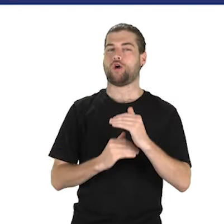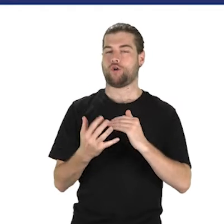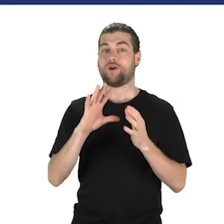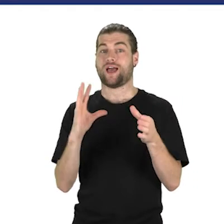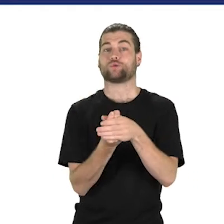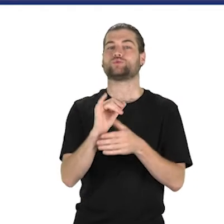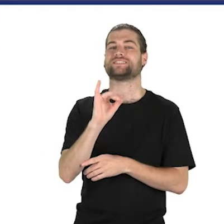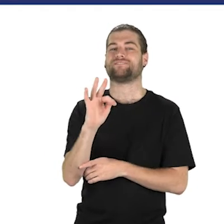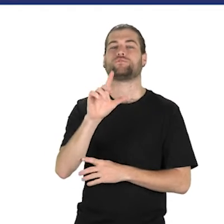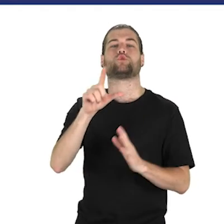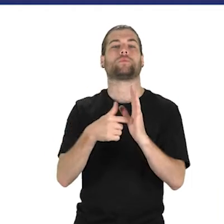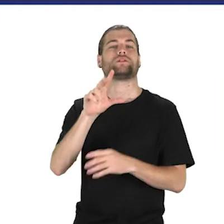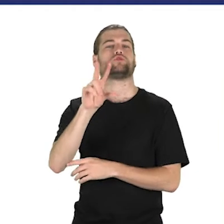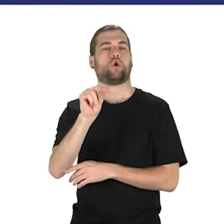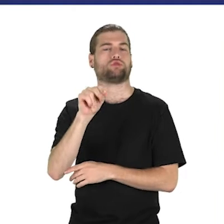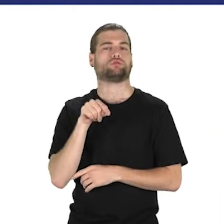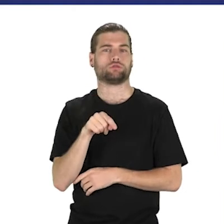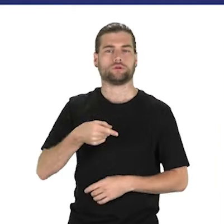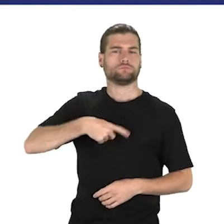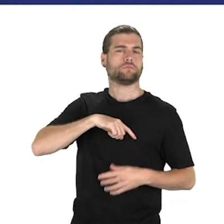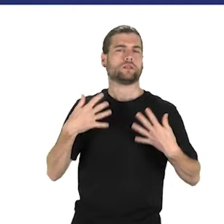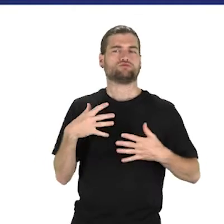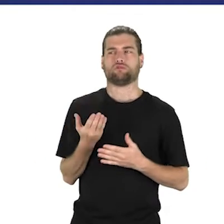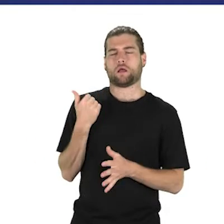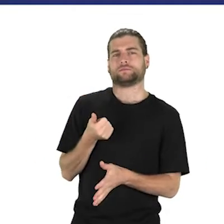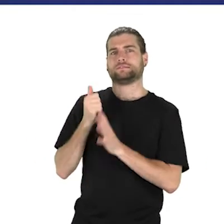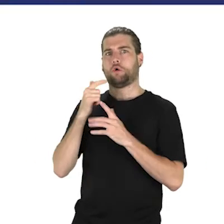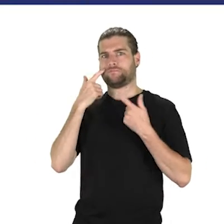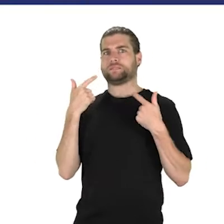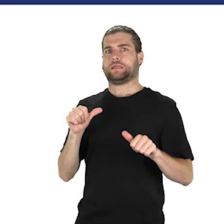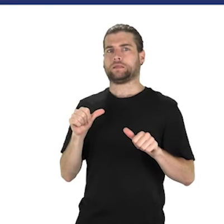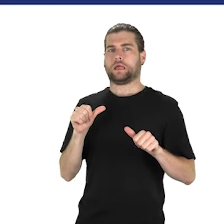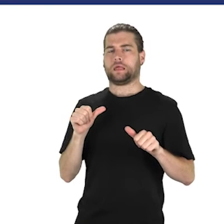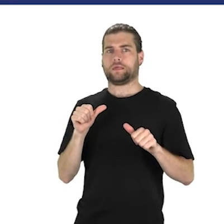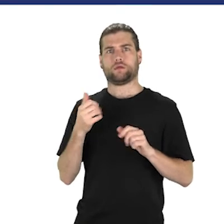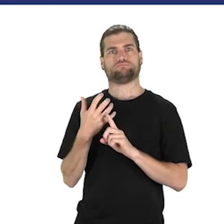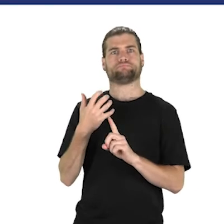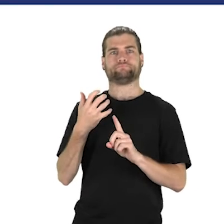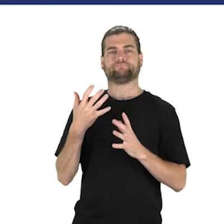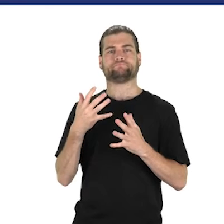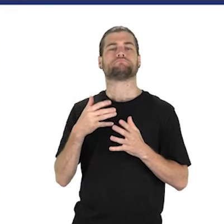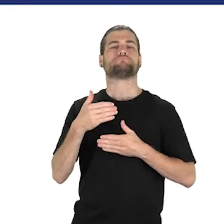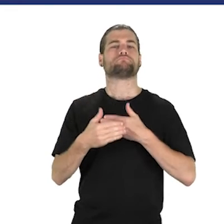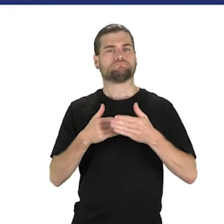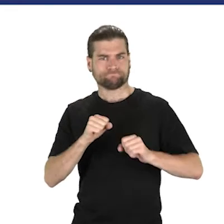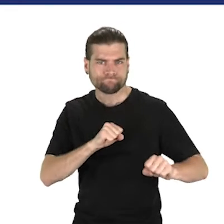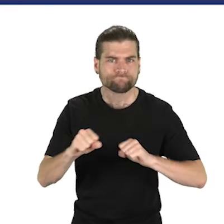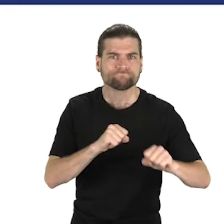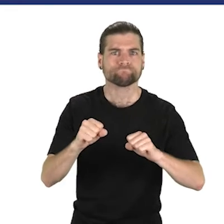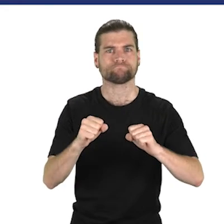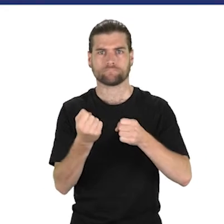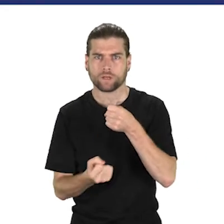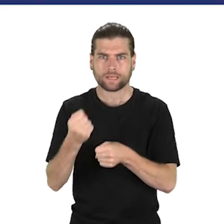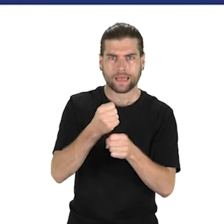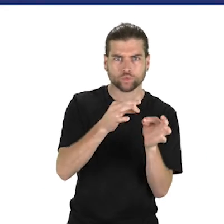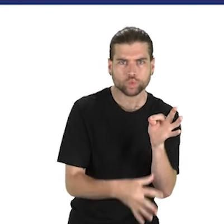de nos partenaires le plan inclusif 2030, puisqu'on a de la visibilité sur 6 ans maintenant sur nos moyens, pour poursuivre cette